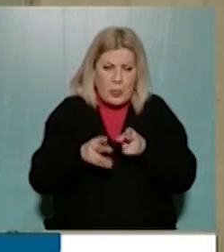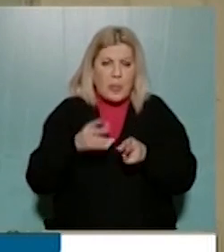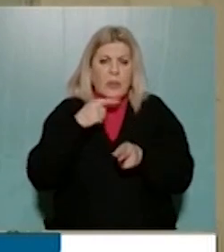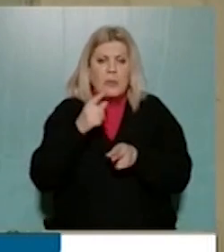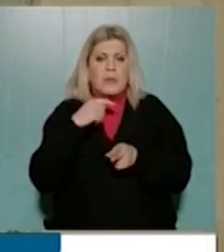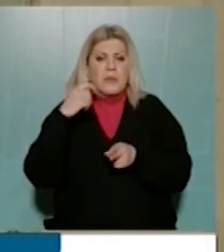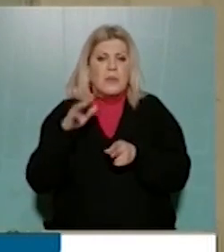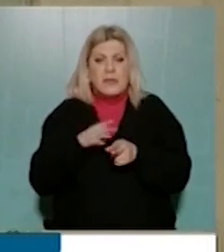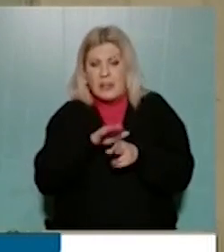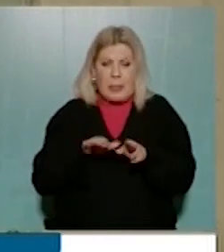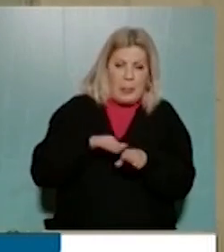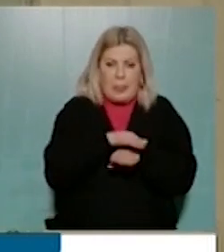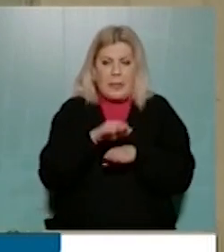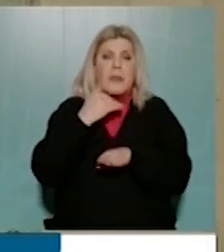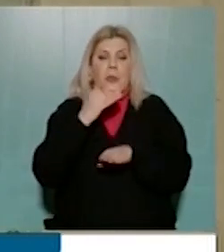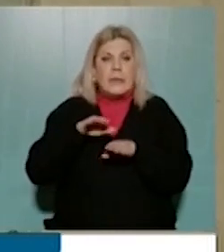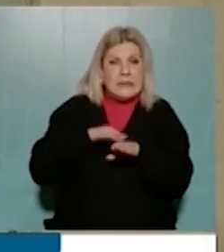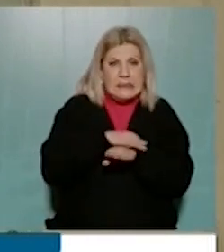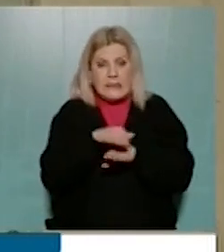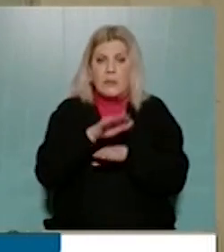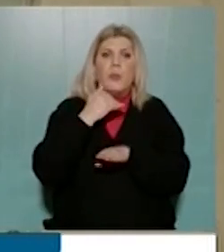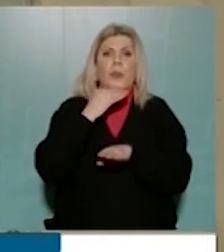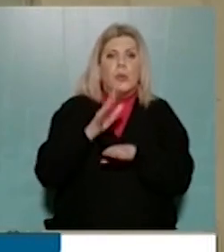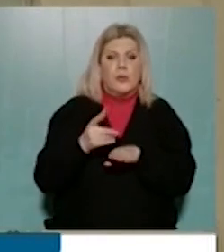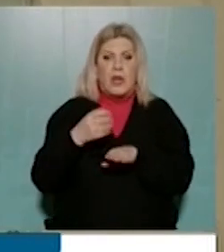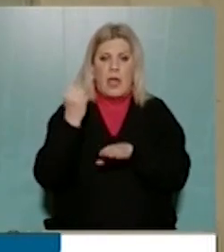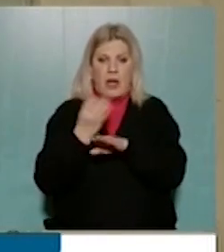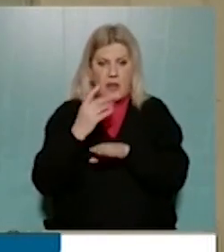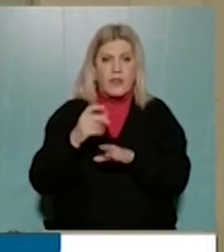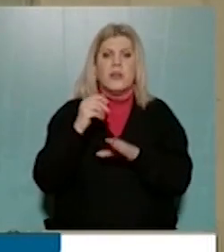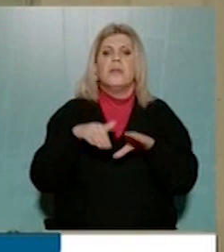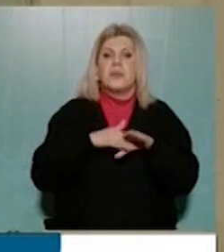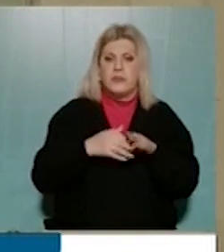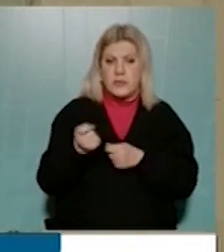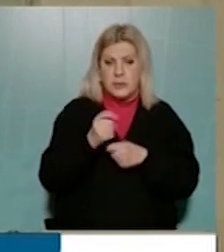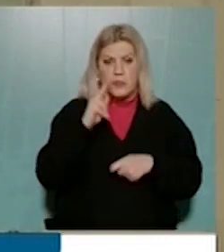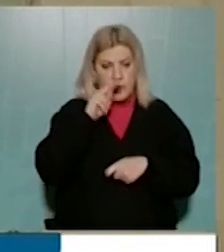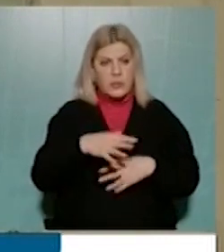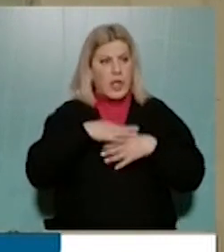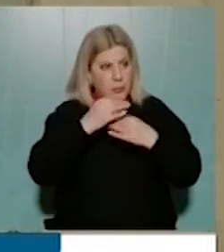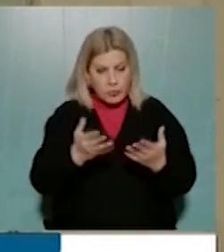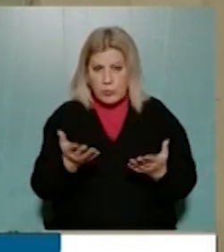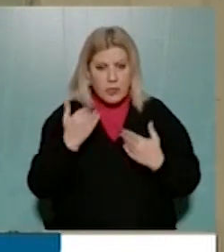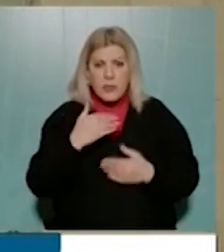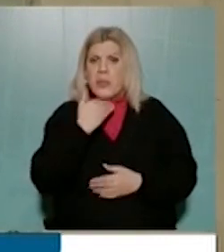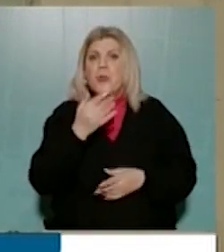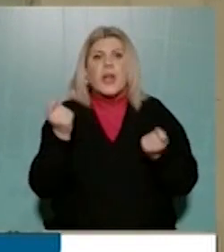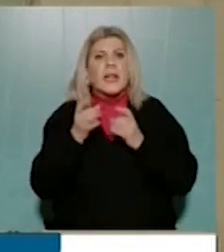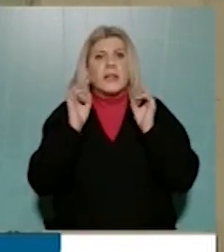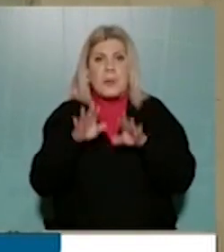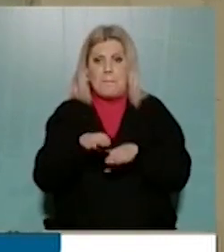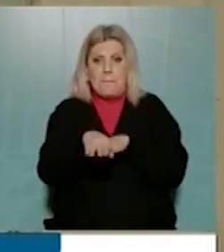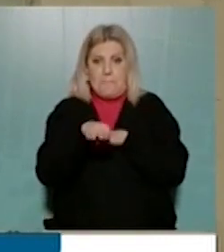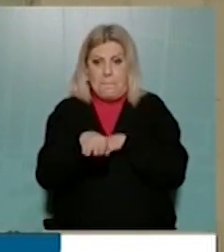ούτε καν τις μανούβρες για να μπορούν να κινηθούν μεγάλα οχήματα όπως είναι το εκ όπως είναι η πυροσβεστική εδώ που βλέπω και τους εκπροσώπους δεν μπορεί να γίνει τίποτα